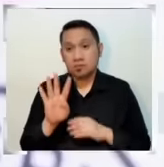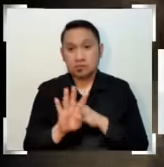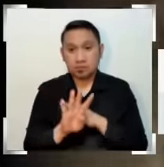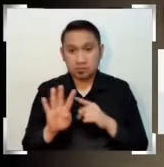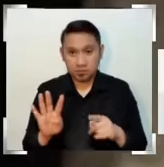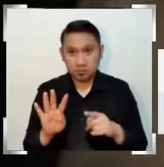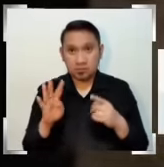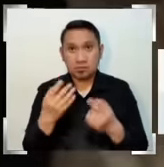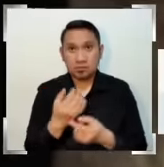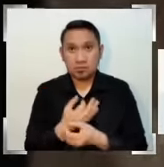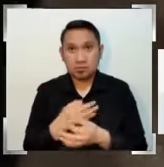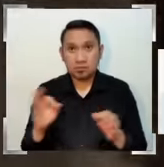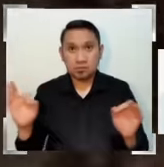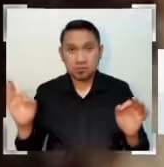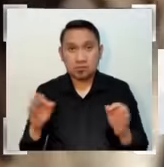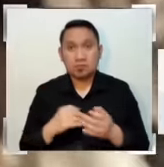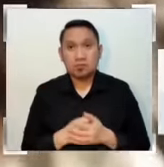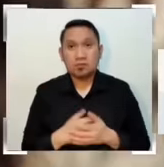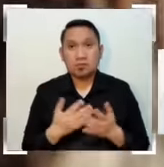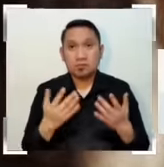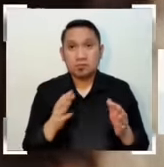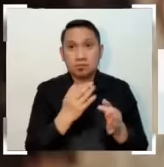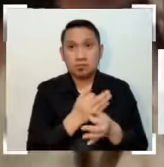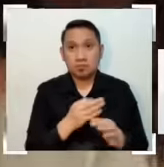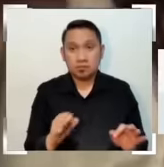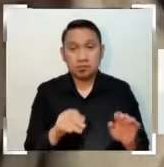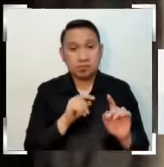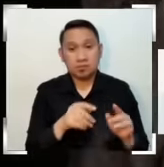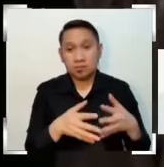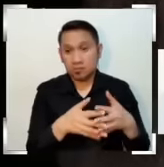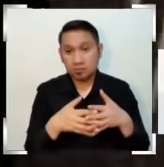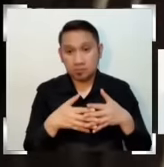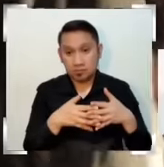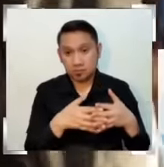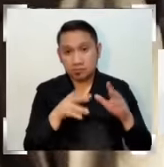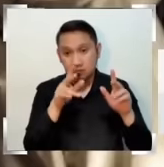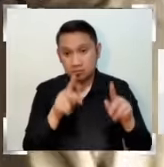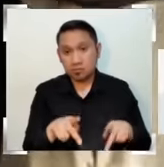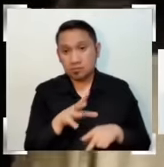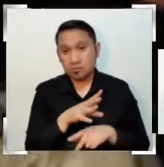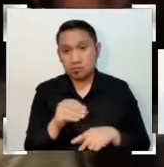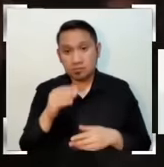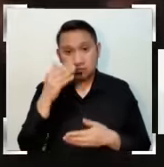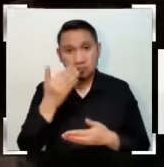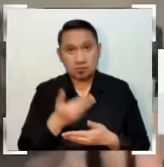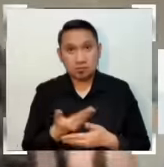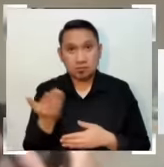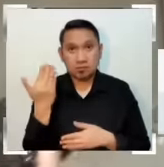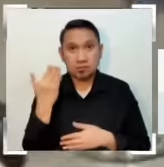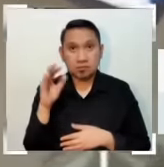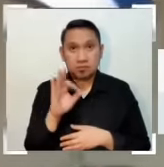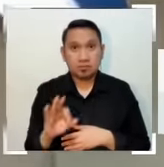grupo. Matapos palayain din ng isang American citizen at kanyang anak noong Biyernes.